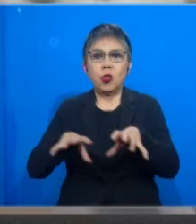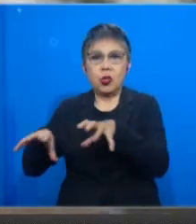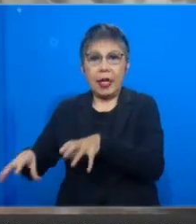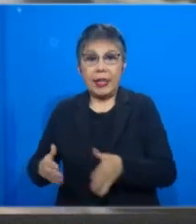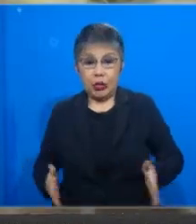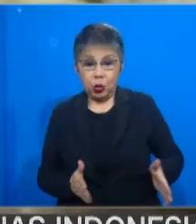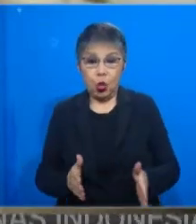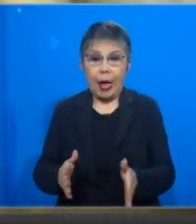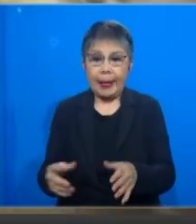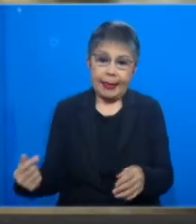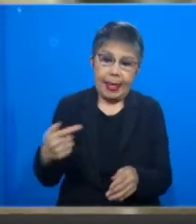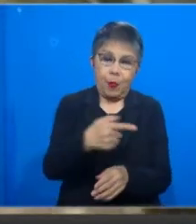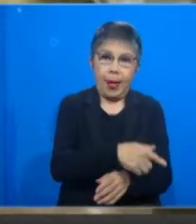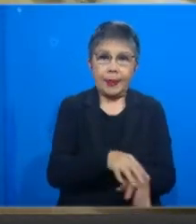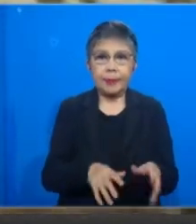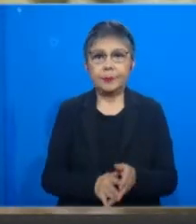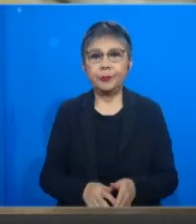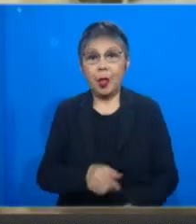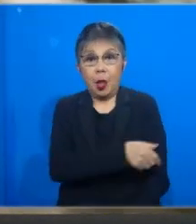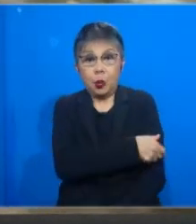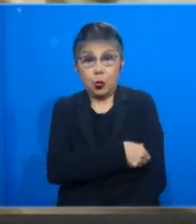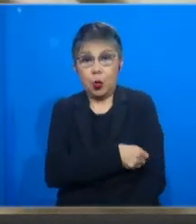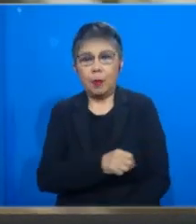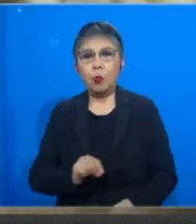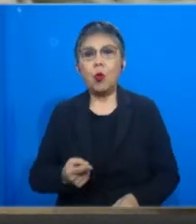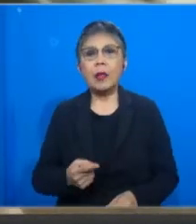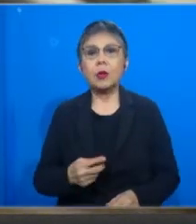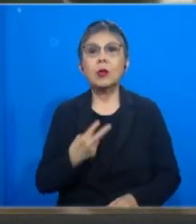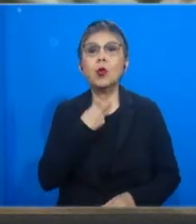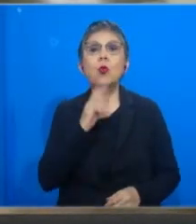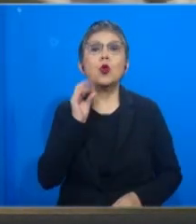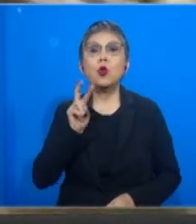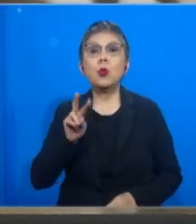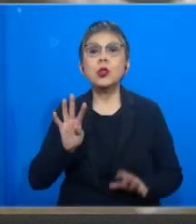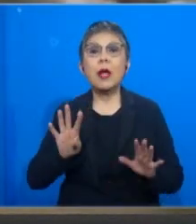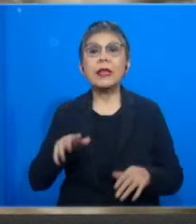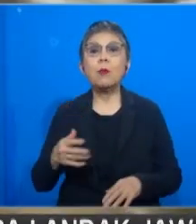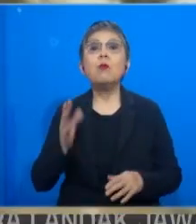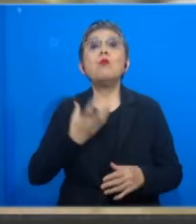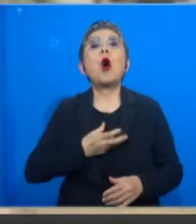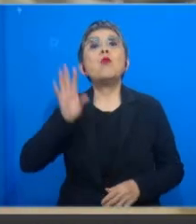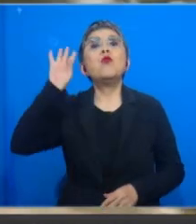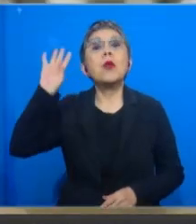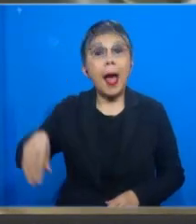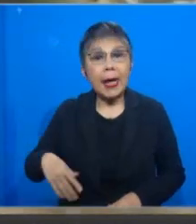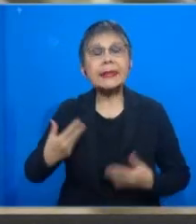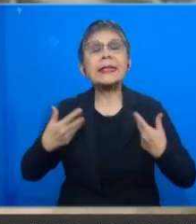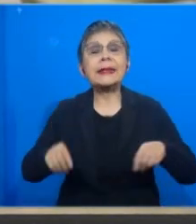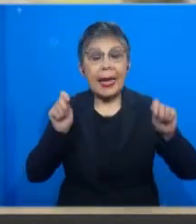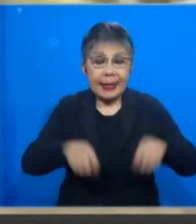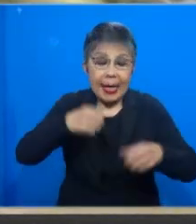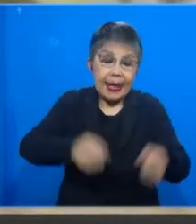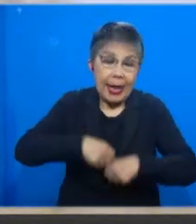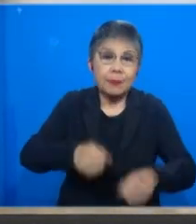sungai. Menurut salah satu petugas, peristiwa ini berawal ketika pria 29 tahun ini hendak pulang ke rumah setelah selesai